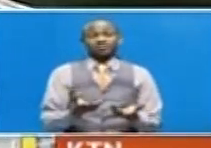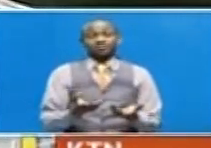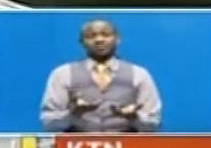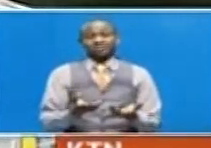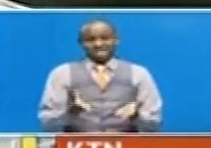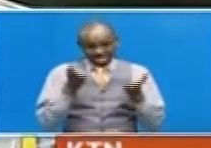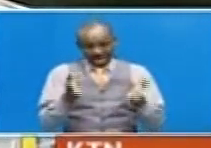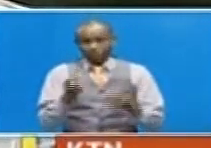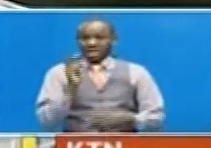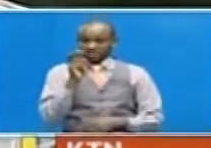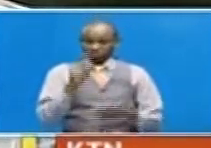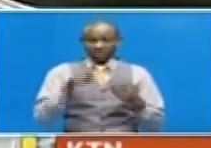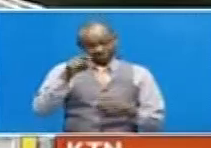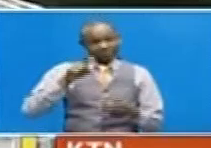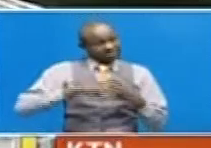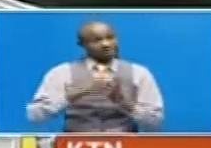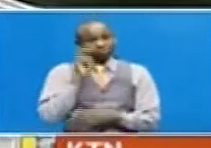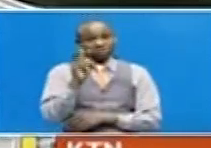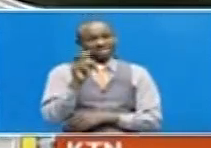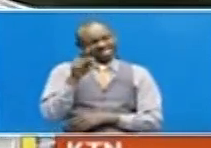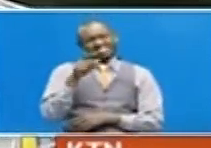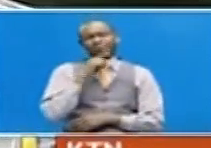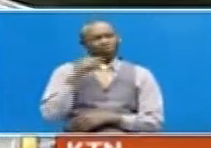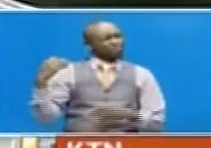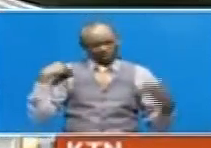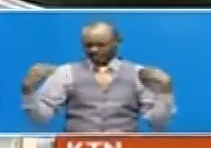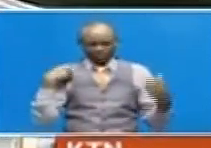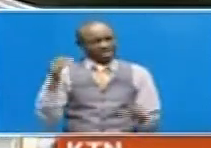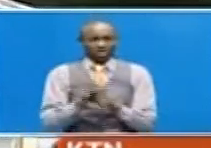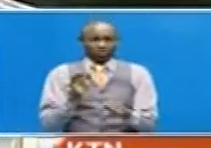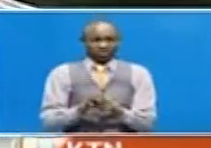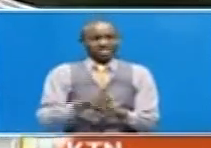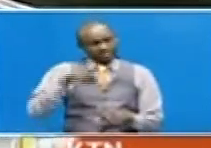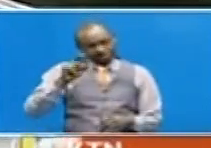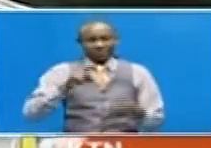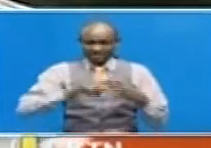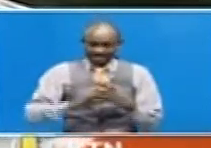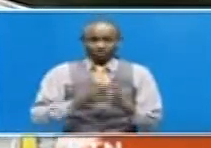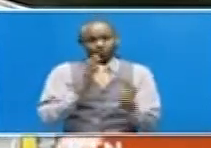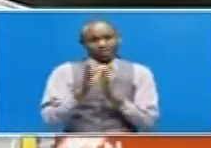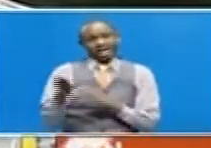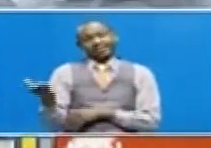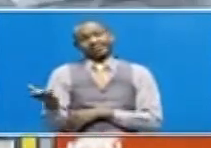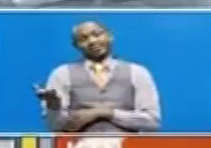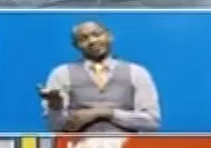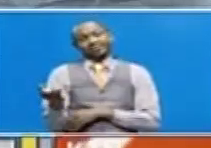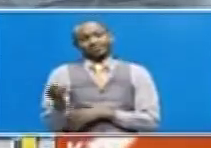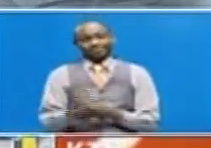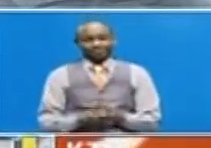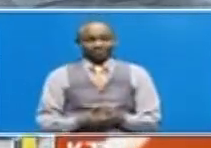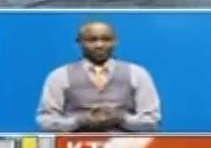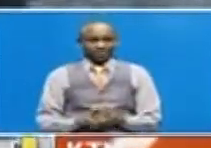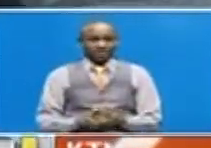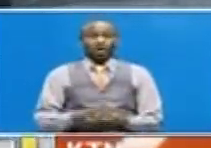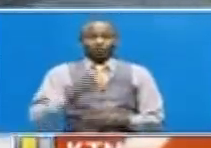ndio naona tena wakaanja kuona hii mtoto anawasumbua. Wakaanja matata na kijana yangu kwa poma. Lakini